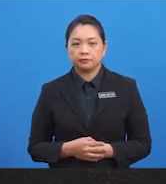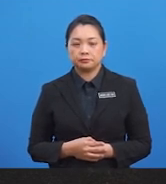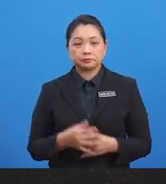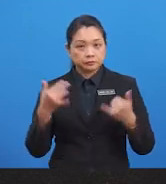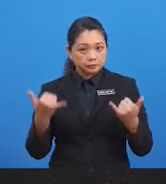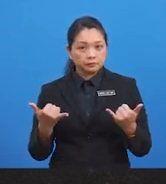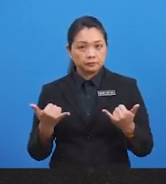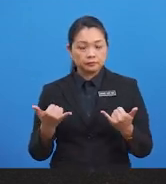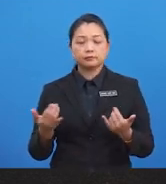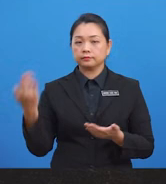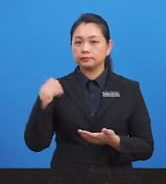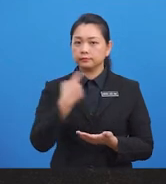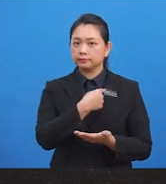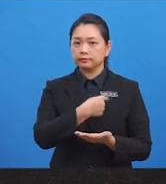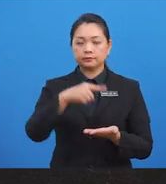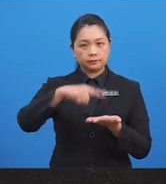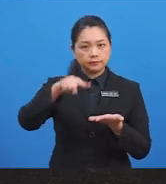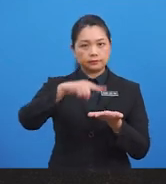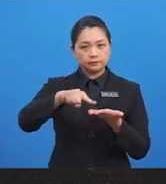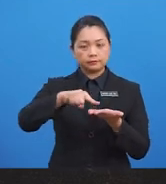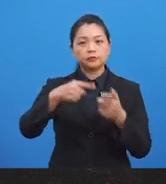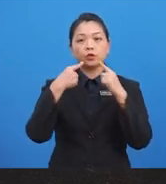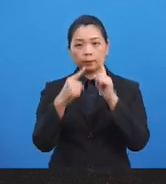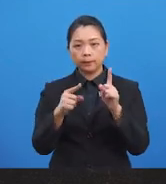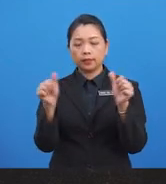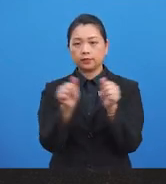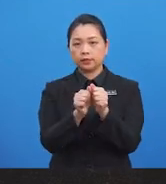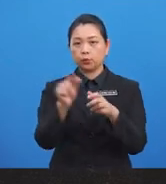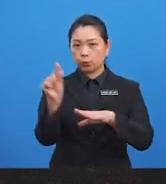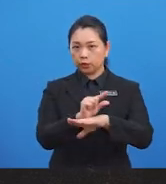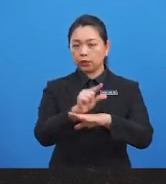Mari kita semak jawapan dengan menggunakan kalkulator.